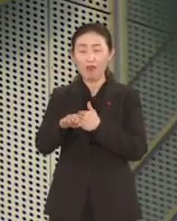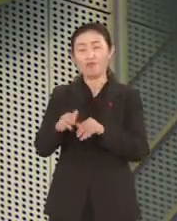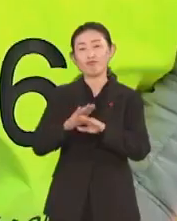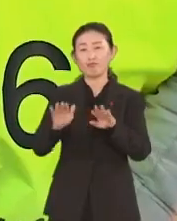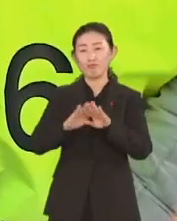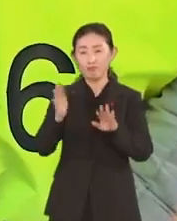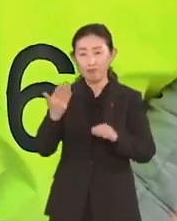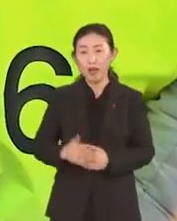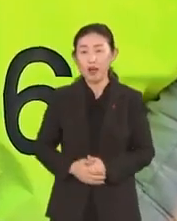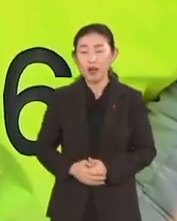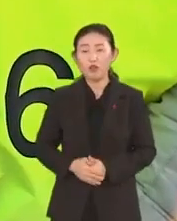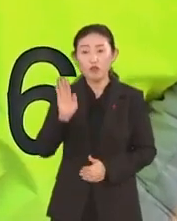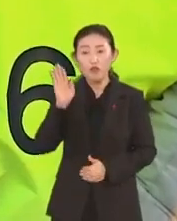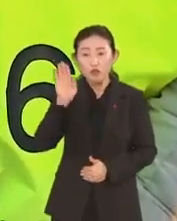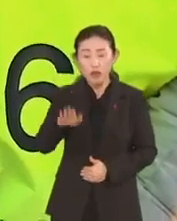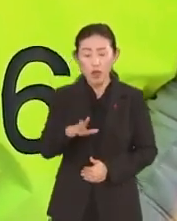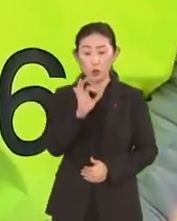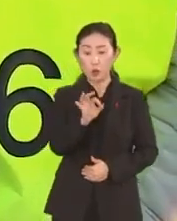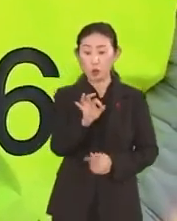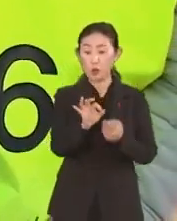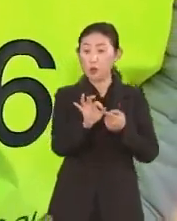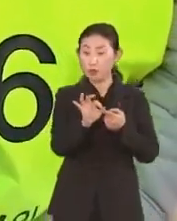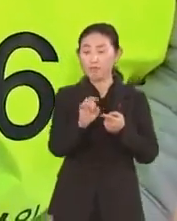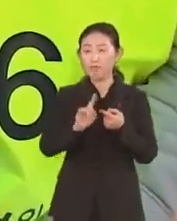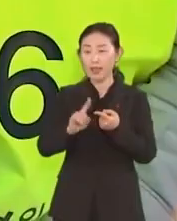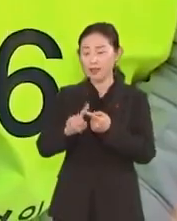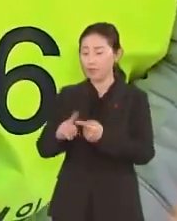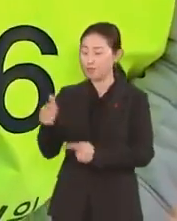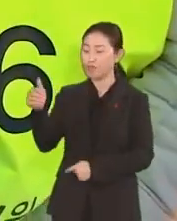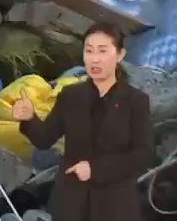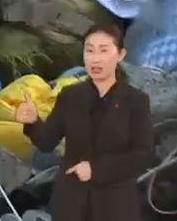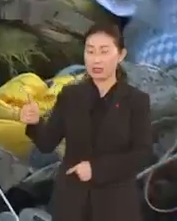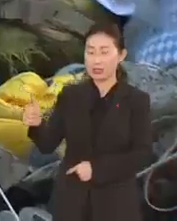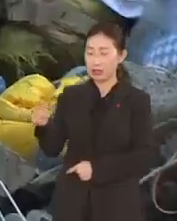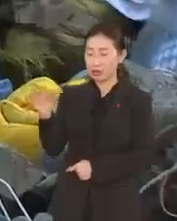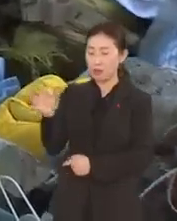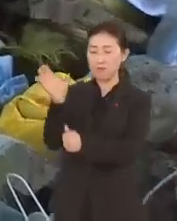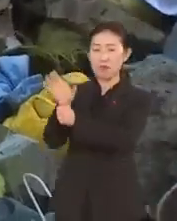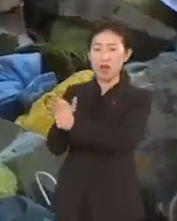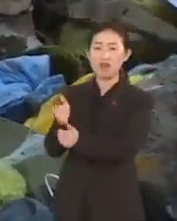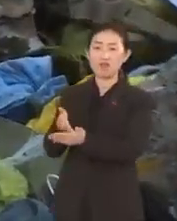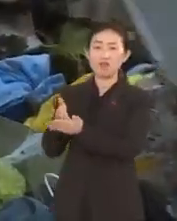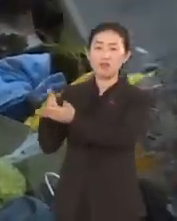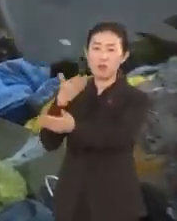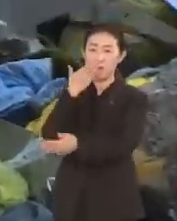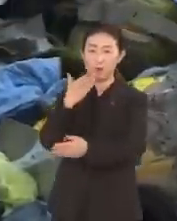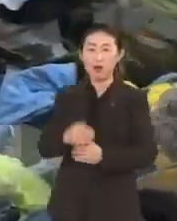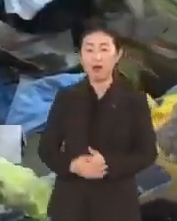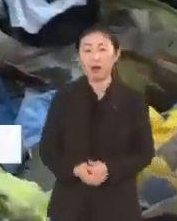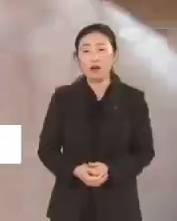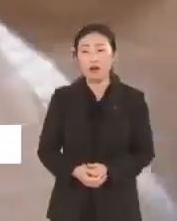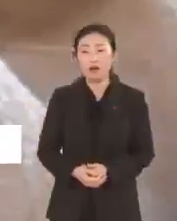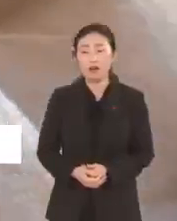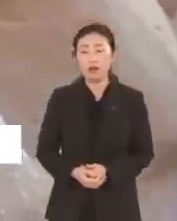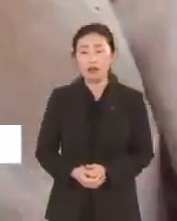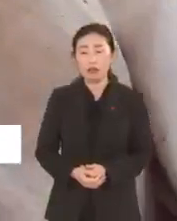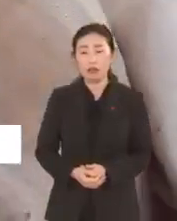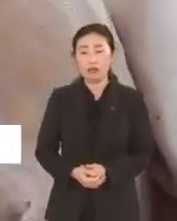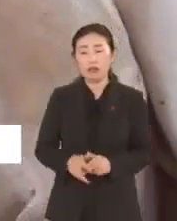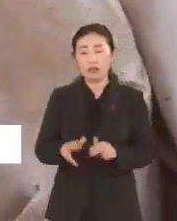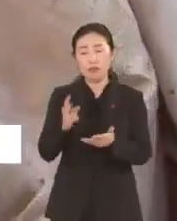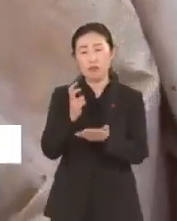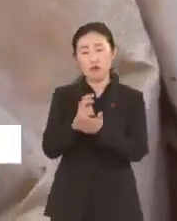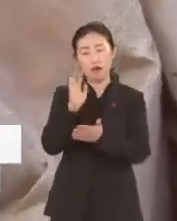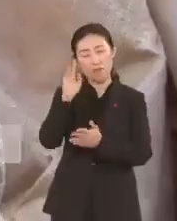전망입니다. 이후 LH가 A씨에게 해당 비용에 대한 구상권을 청구할 수도 있습니다. 비상식적인 상황을 고려한